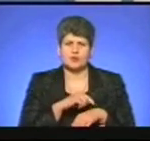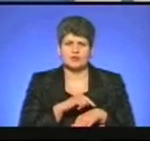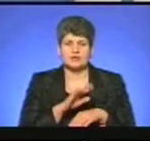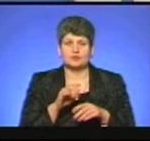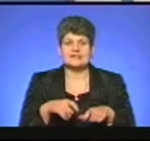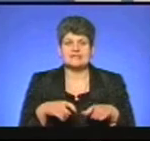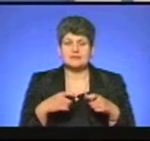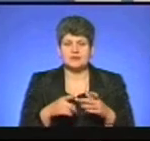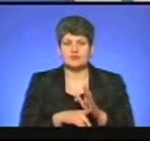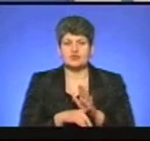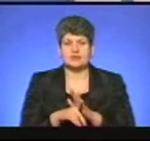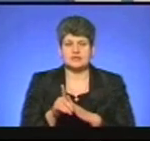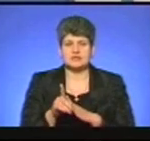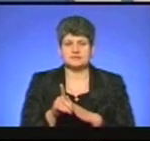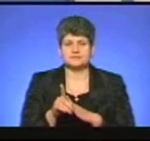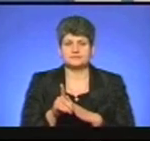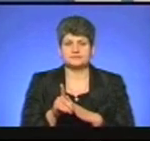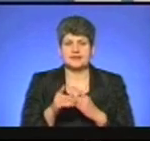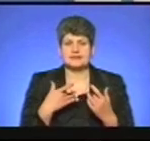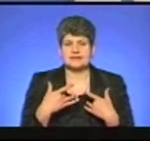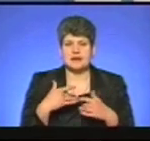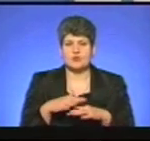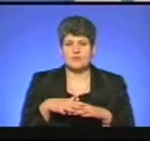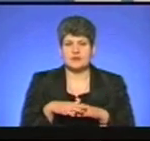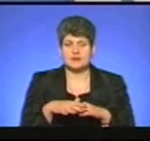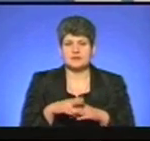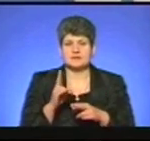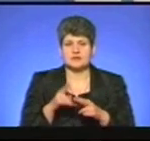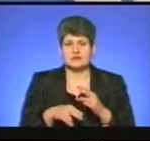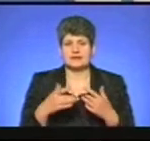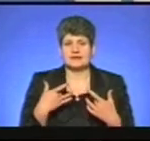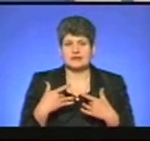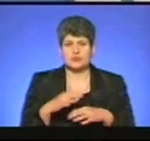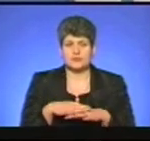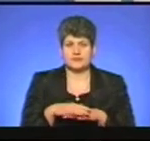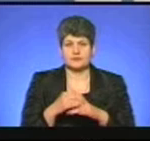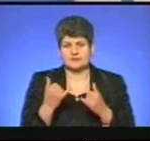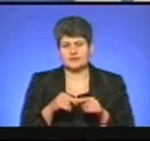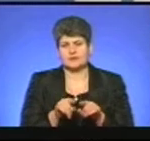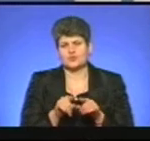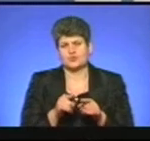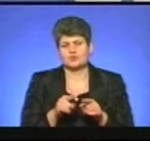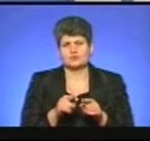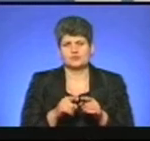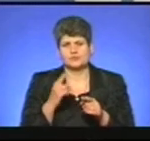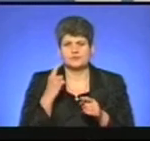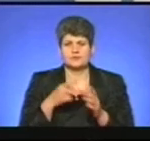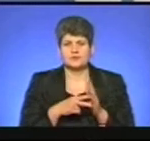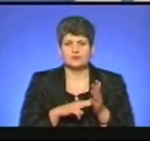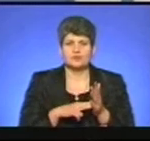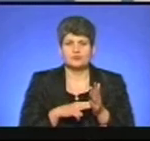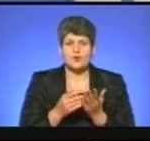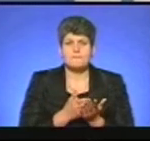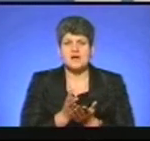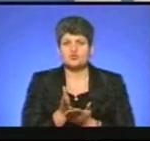забіг. Стартувати буде, скоріш за все, він з театрального майдану і завершуватись буде на театральному майдані. Ми зараз якраз також узгоджуємо маршрут